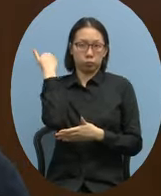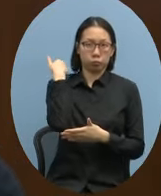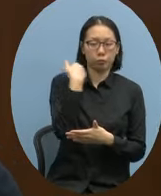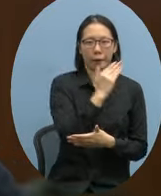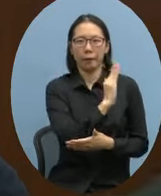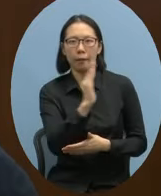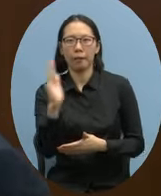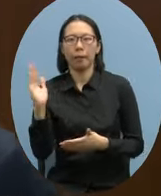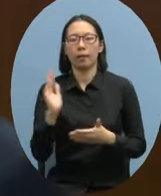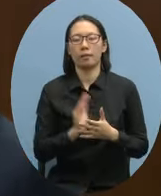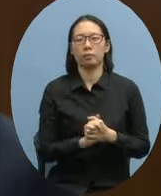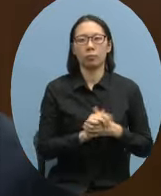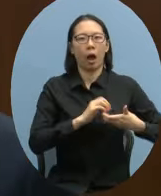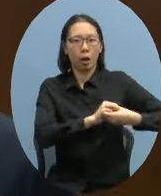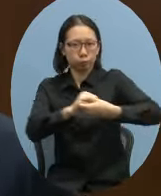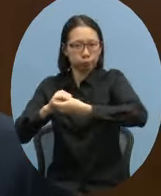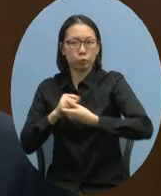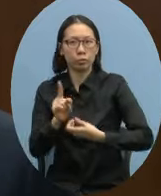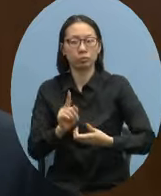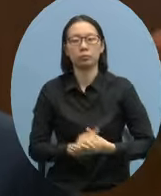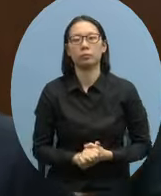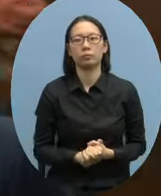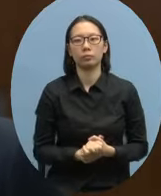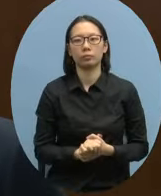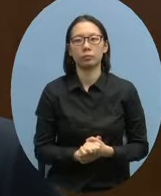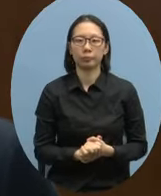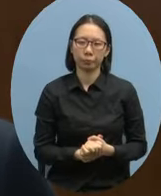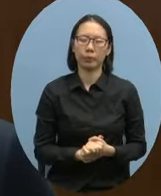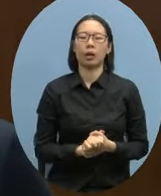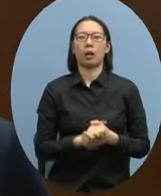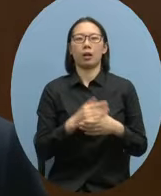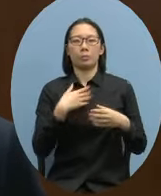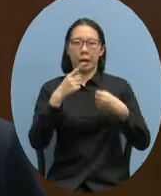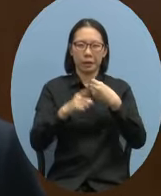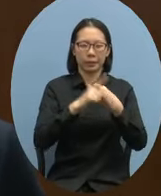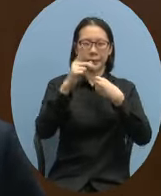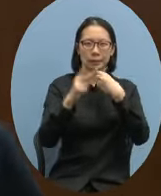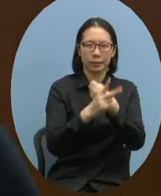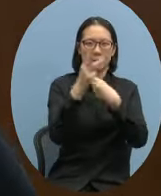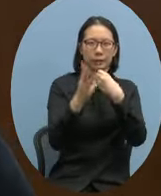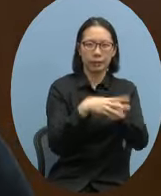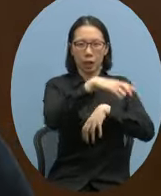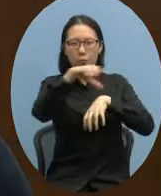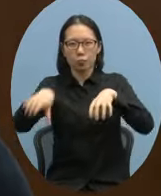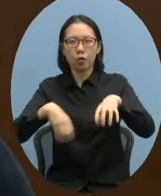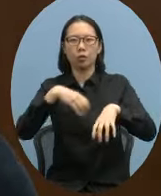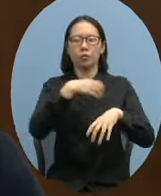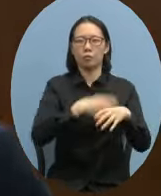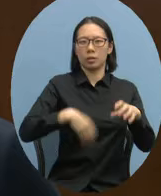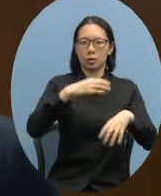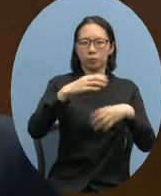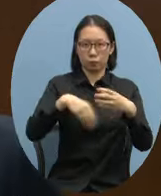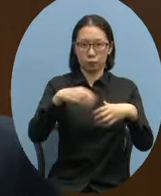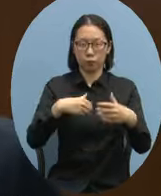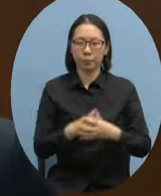議會嘅唔同背景嘅人合作？經過其實都有3屆嘅時間。在議會或者地